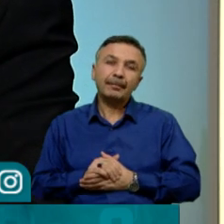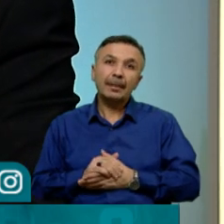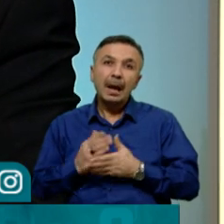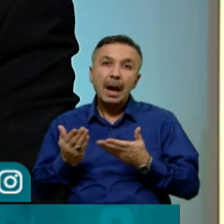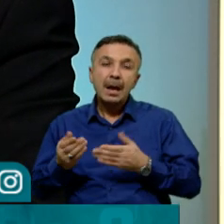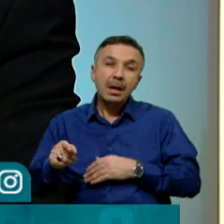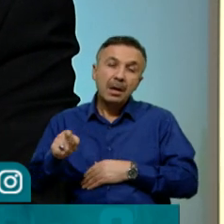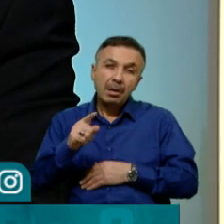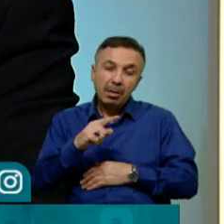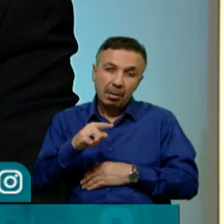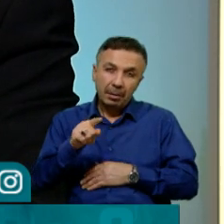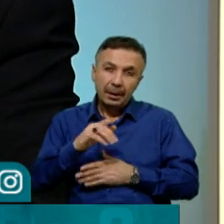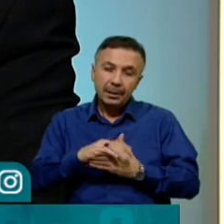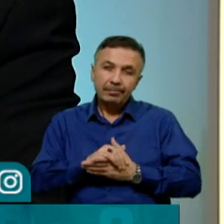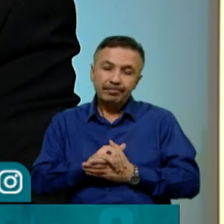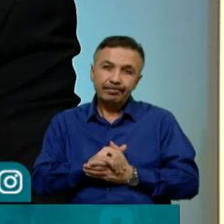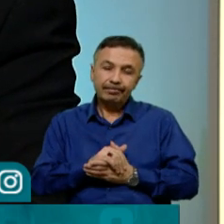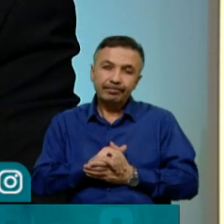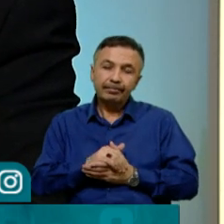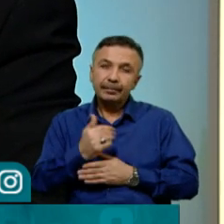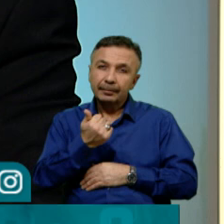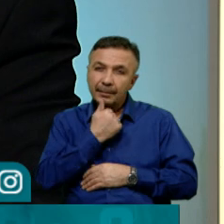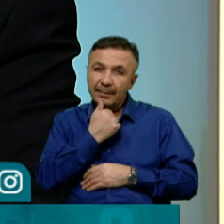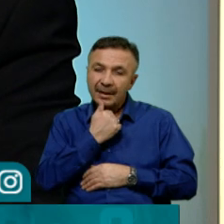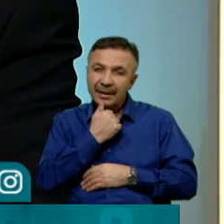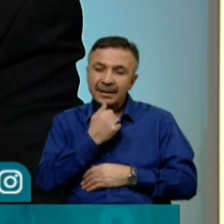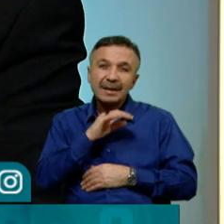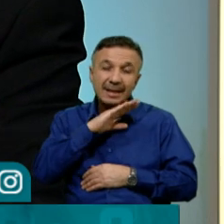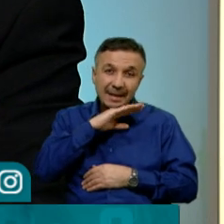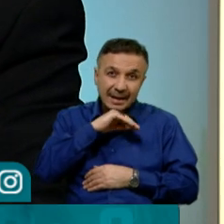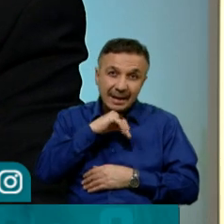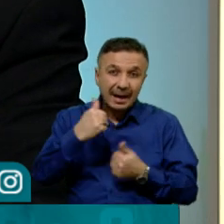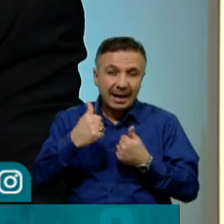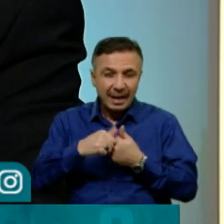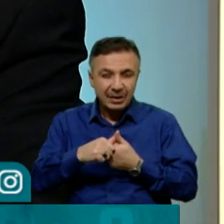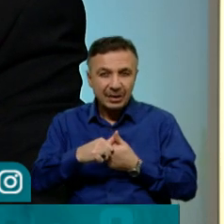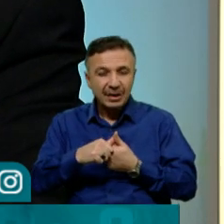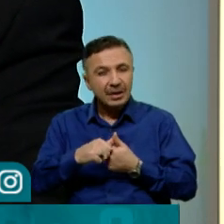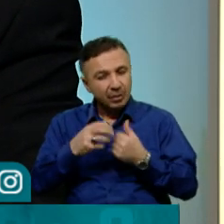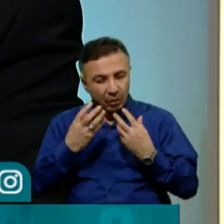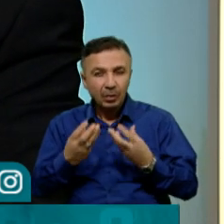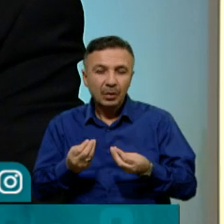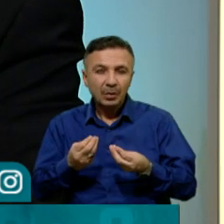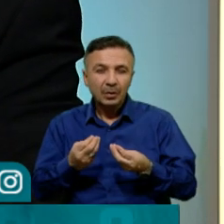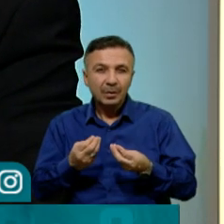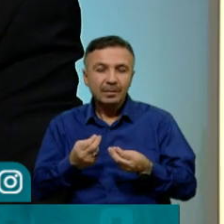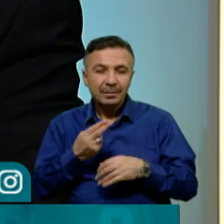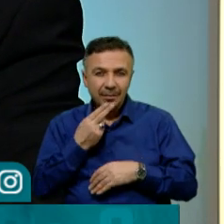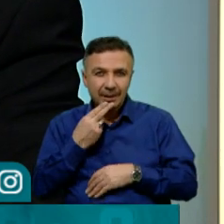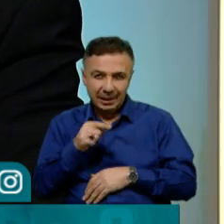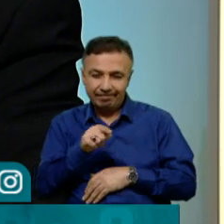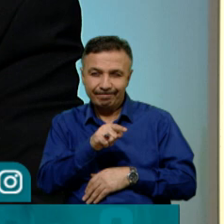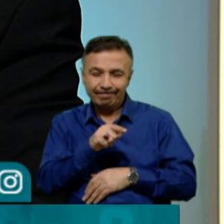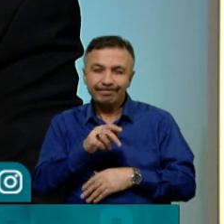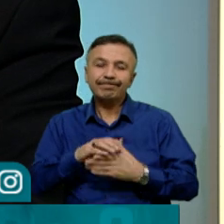yani onlar babalarının dedelerinin eşi konumunda oluyor hanımefendi